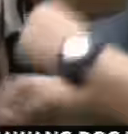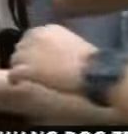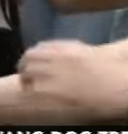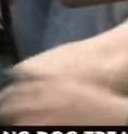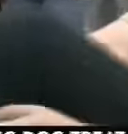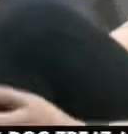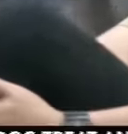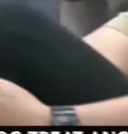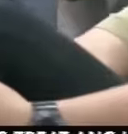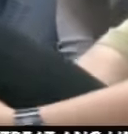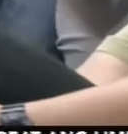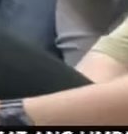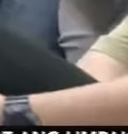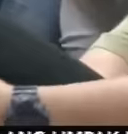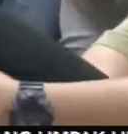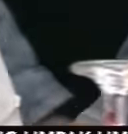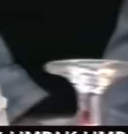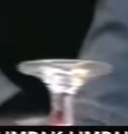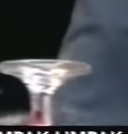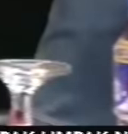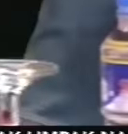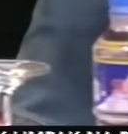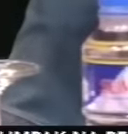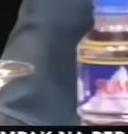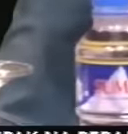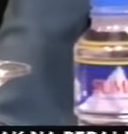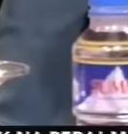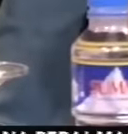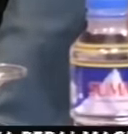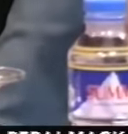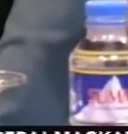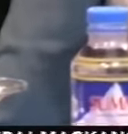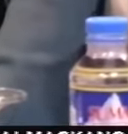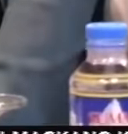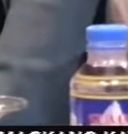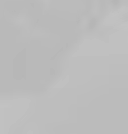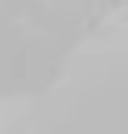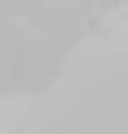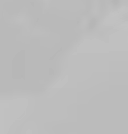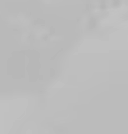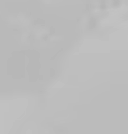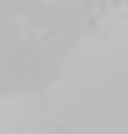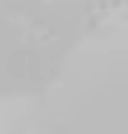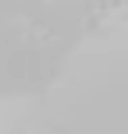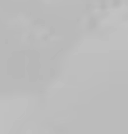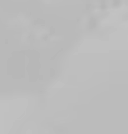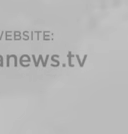Sara Hilomen Velasco, nakatutok 24 oras.